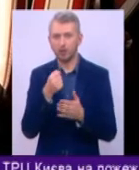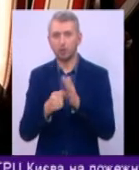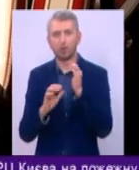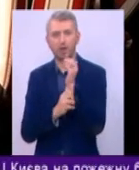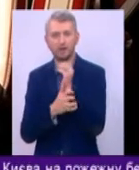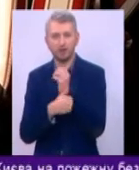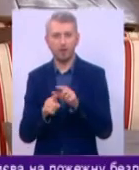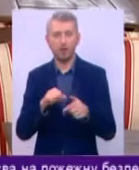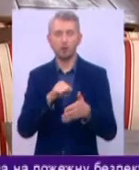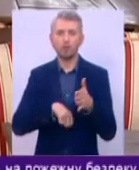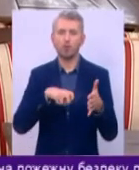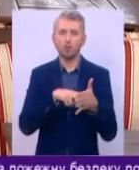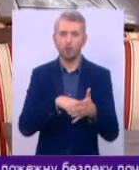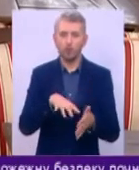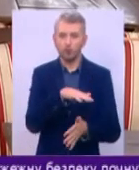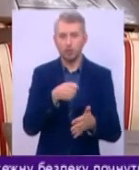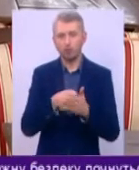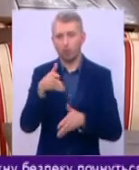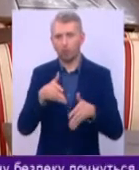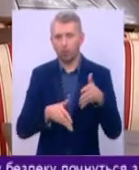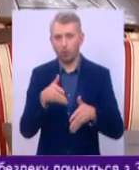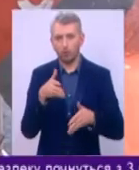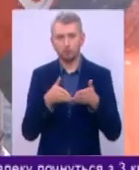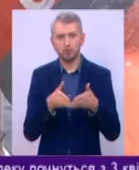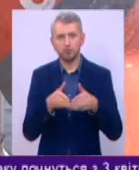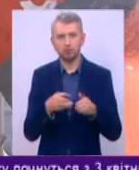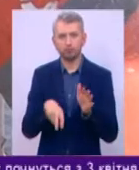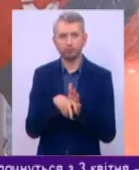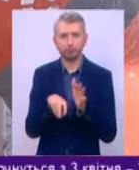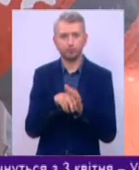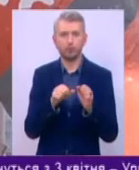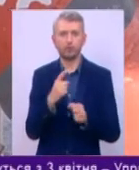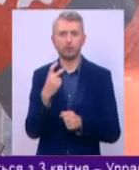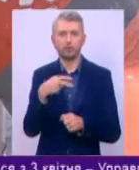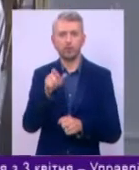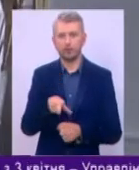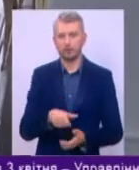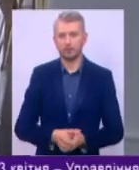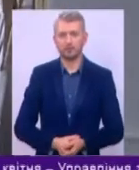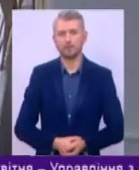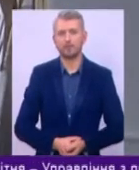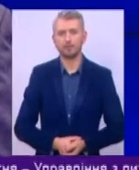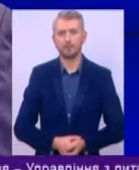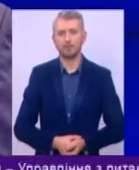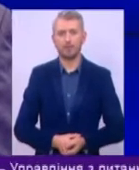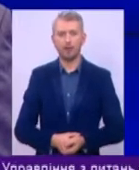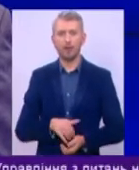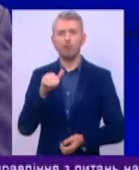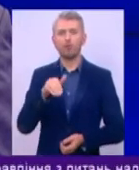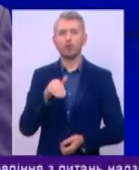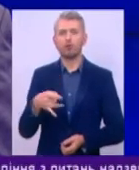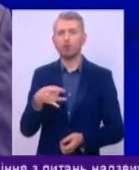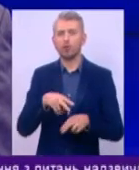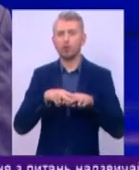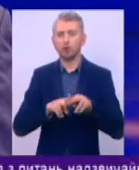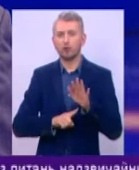а також від поштової до Оболоні. Теплохід може взяти на борт до 120 пасажирів. У Подільському